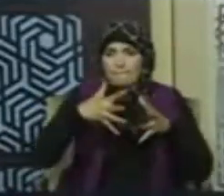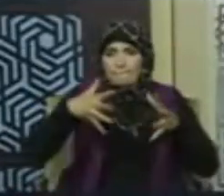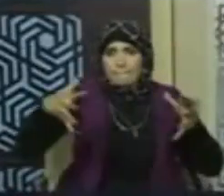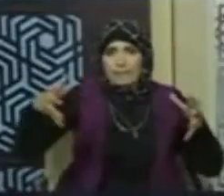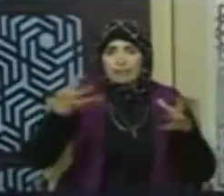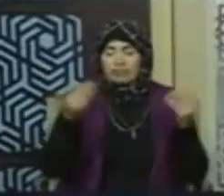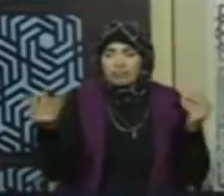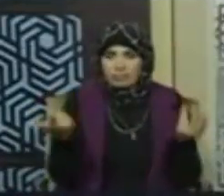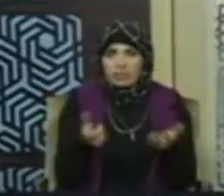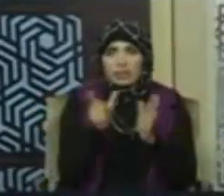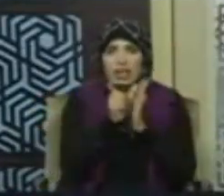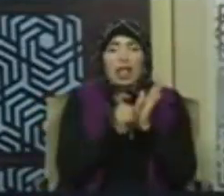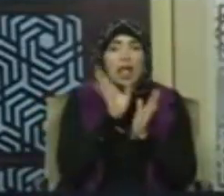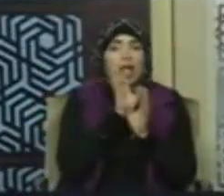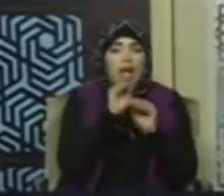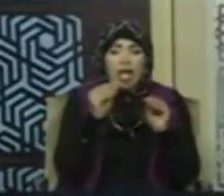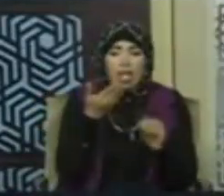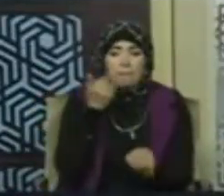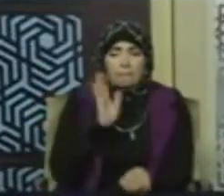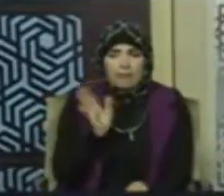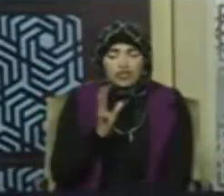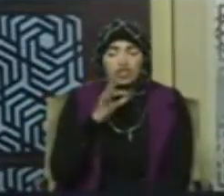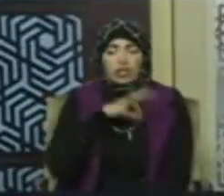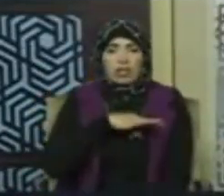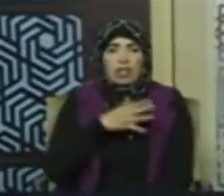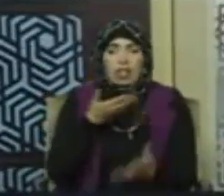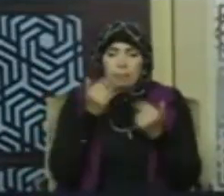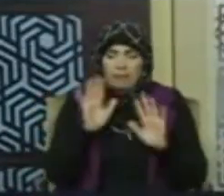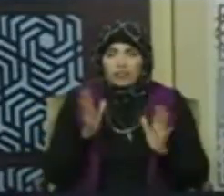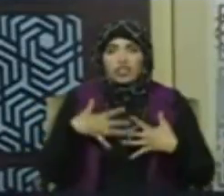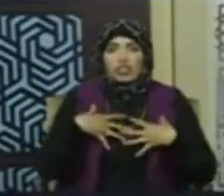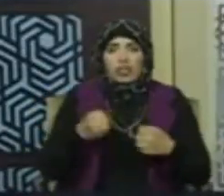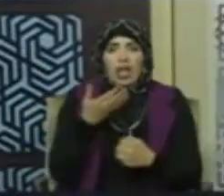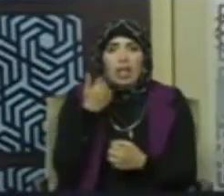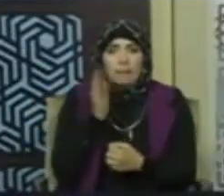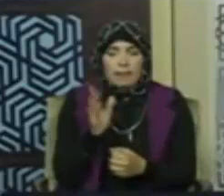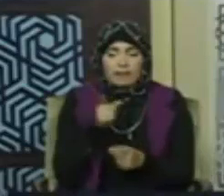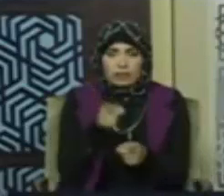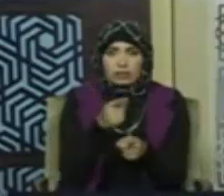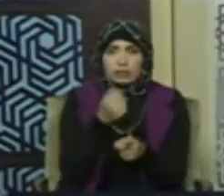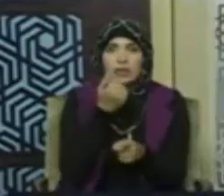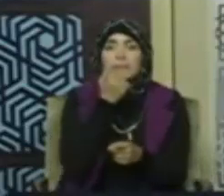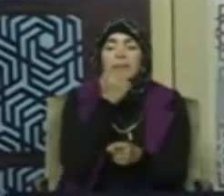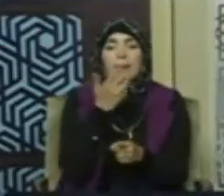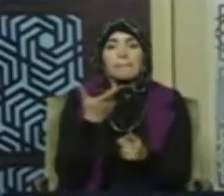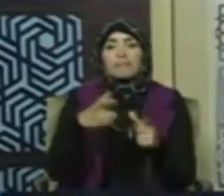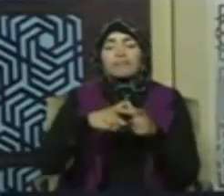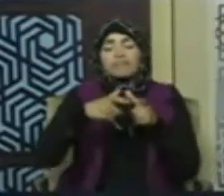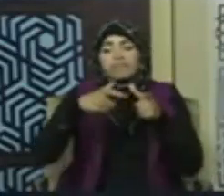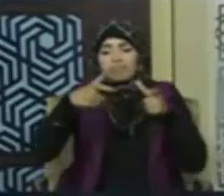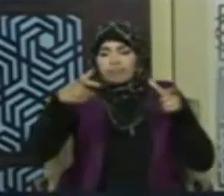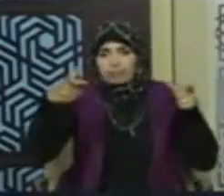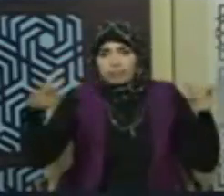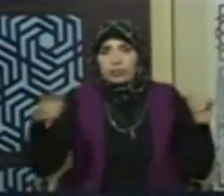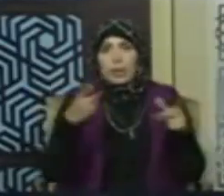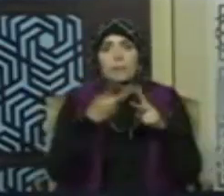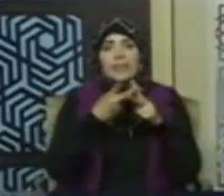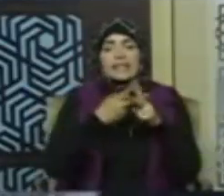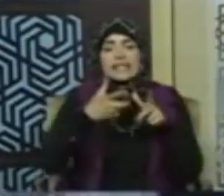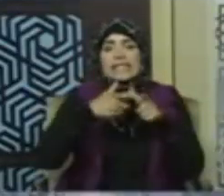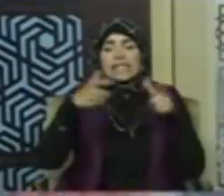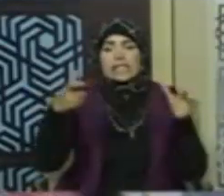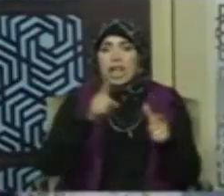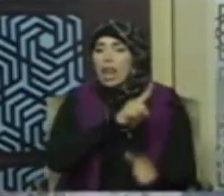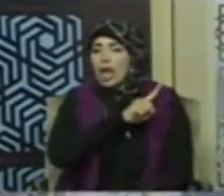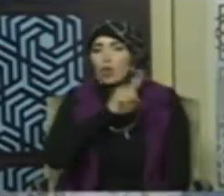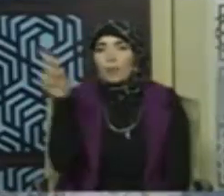العلم وبحسابات العلم والذي يمكن أن نفصله في أحاديث سابقة، لا يمكن لأي تنمية